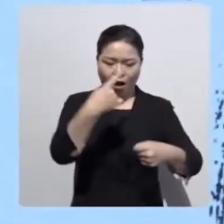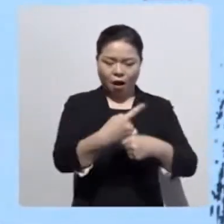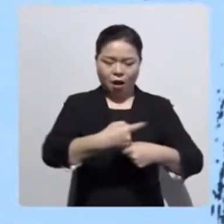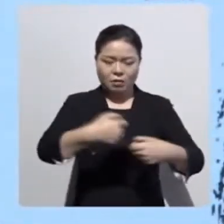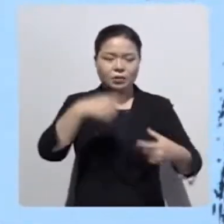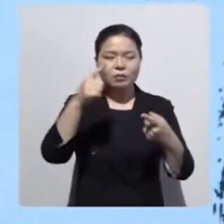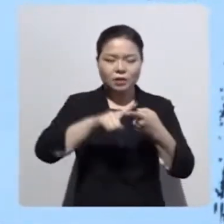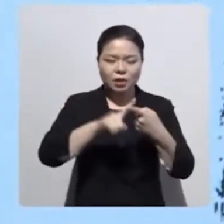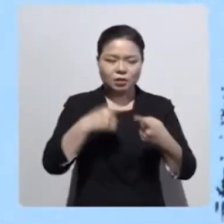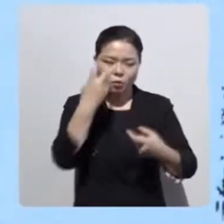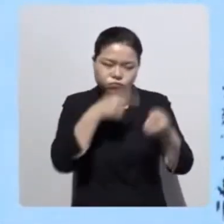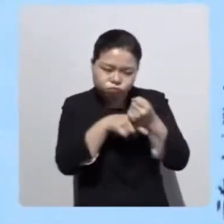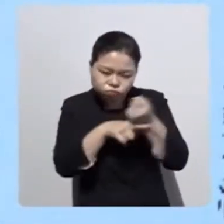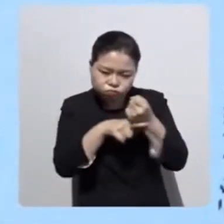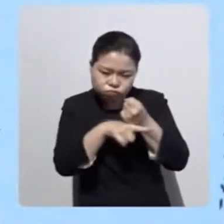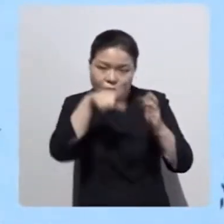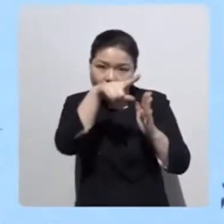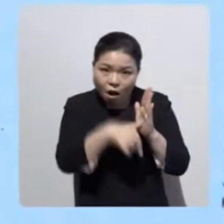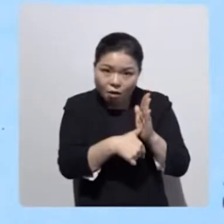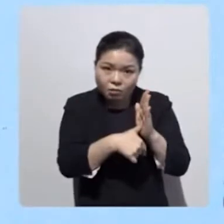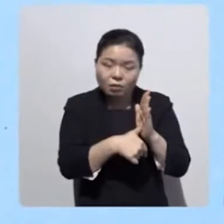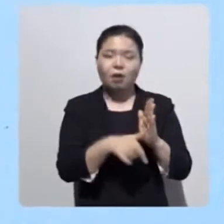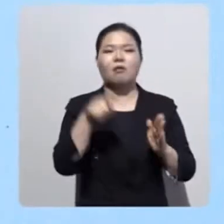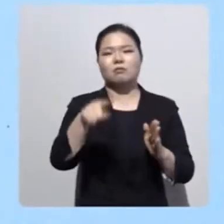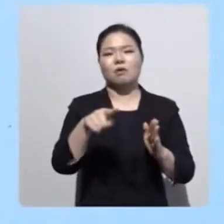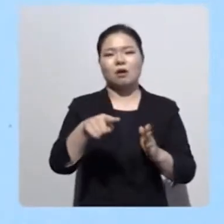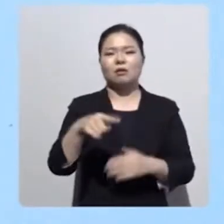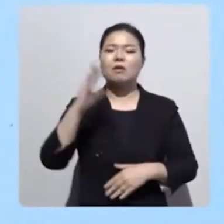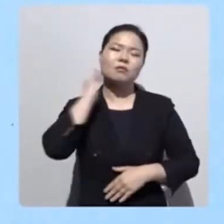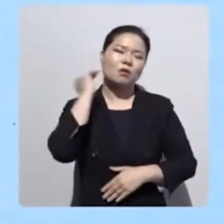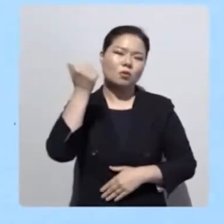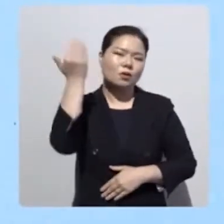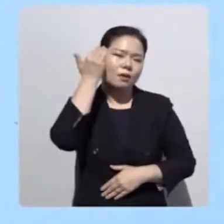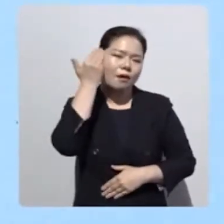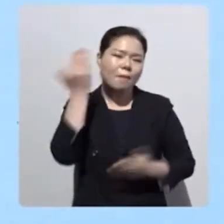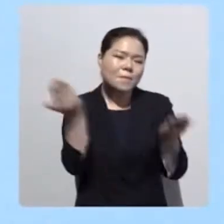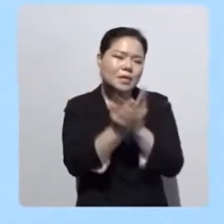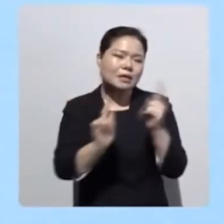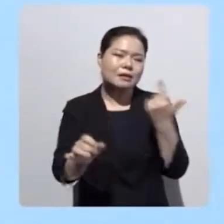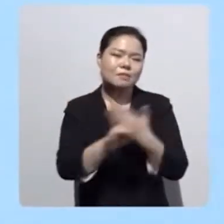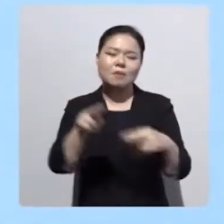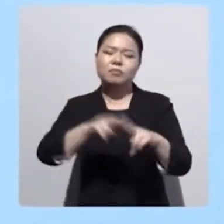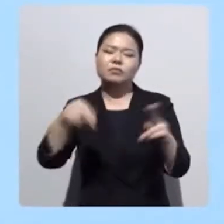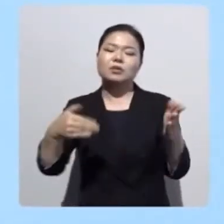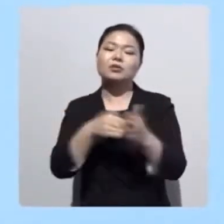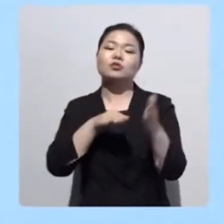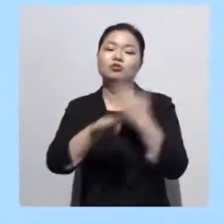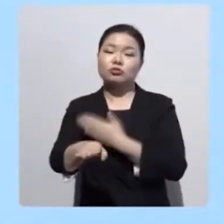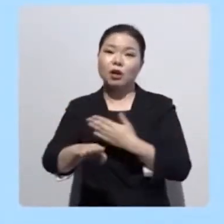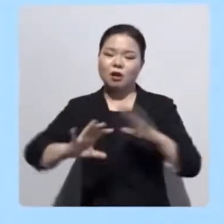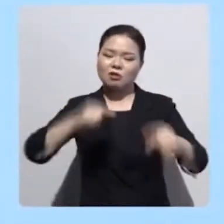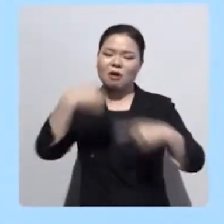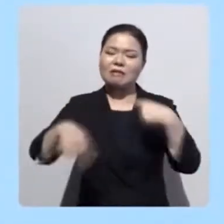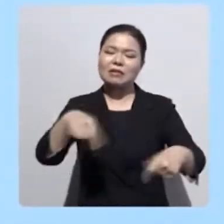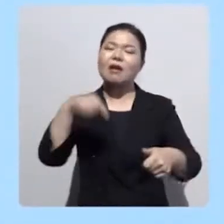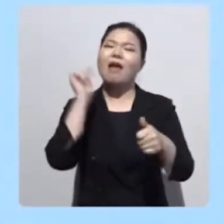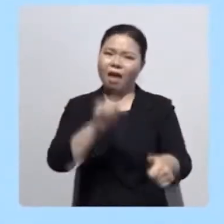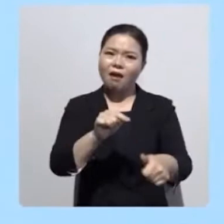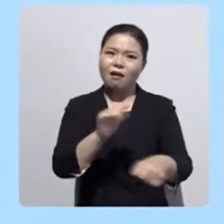저에게 대통령의 국정 철학과 맞지 않으면 차라리 사퇴하고 정치를 하라고